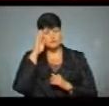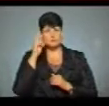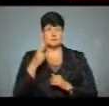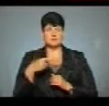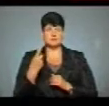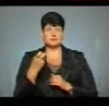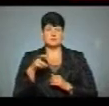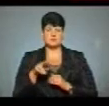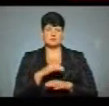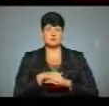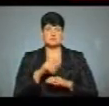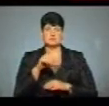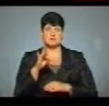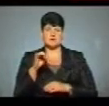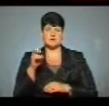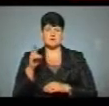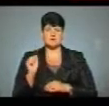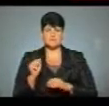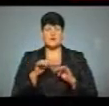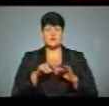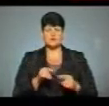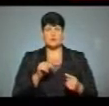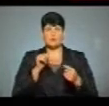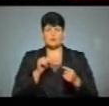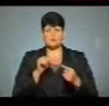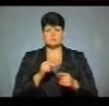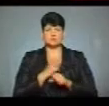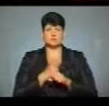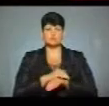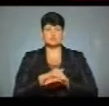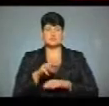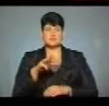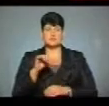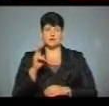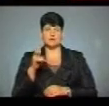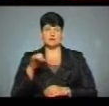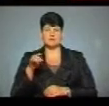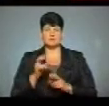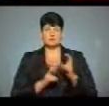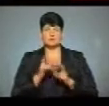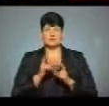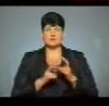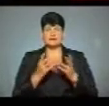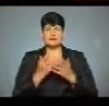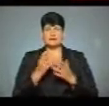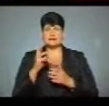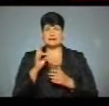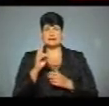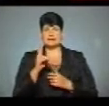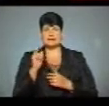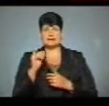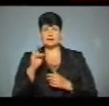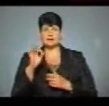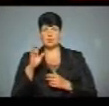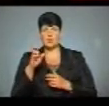Збараській. Акцію протесту влаштували тернополяни на вулиці Миколинецька, бо, за їх словами, підприємство «Піноборд», яке там знаходиться, викидає у